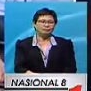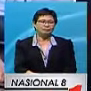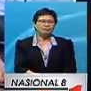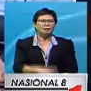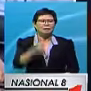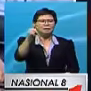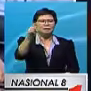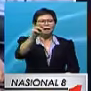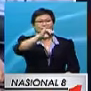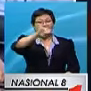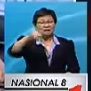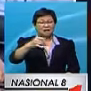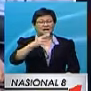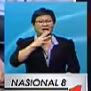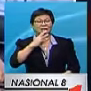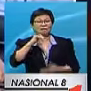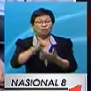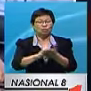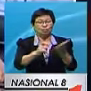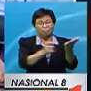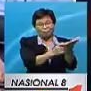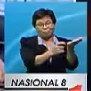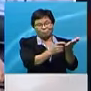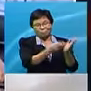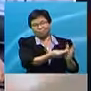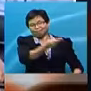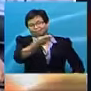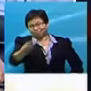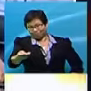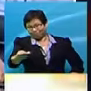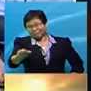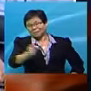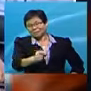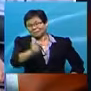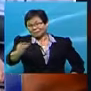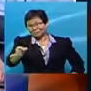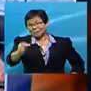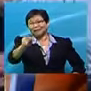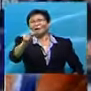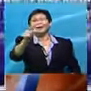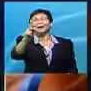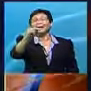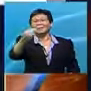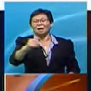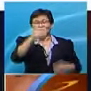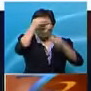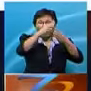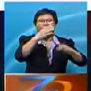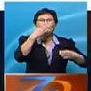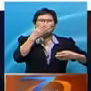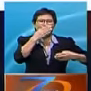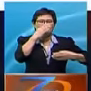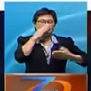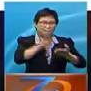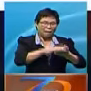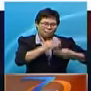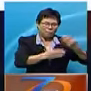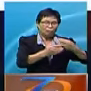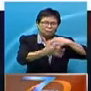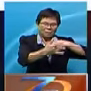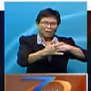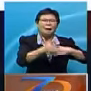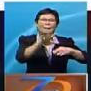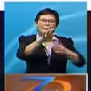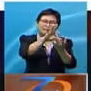Tengku Mahkota Johor itu menyatakan pena pemacu yang diserahkan kepada Khairi mengandungi maklumat mengenai salah laku dari segi teknikal seperti sikap